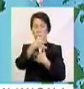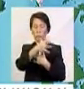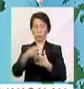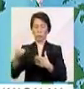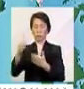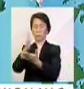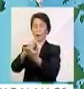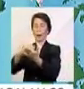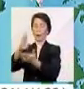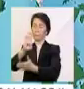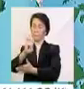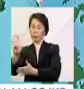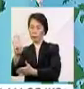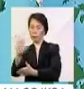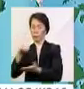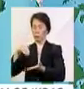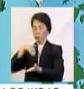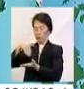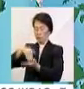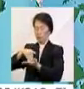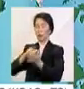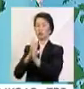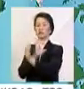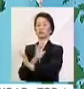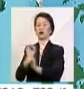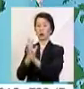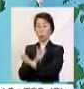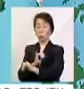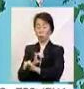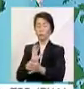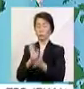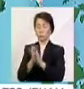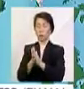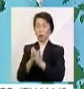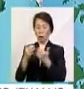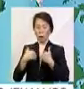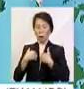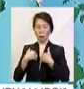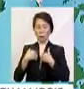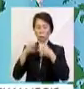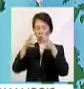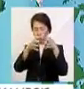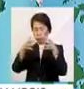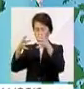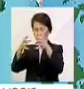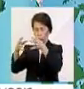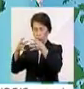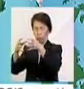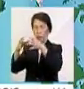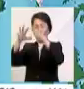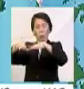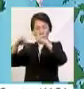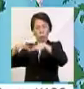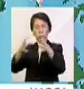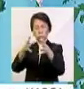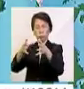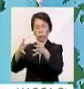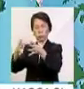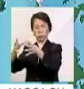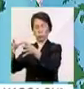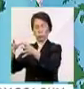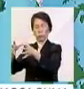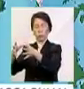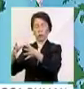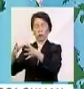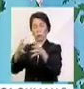sekitar bahagian barat dan juga tengah negeri Sarawak. Selain itu, turut dicerap terdapat kelompok awan yang membawa hujan yang kini sedang